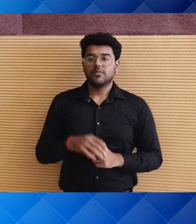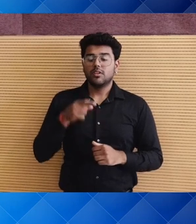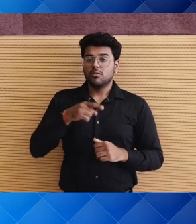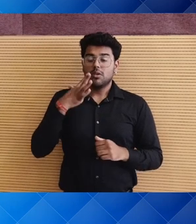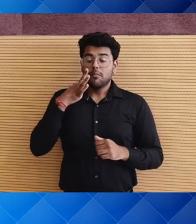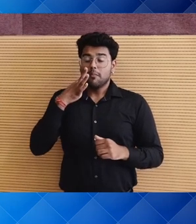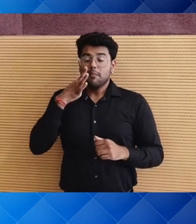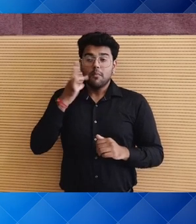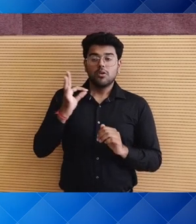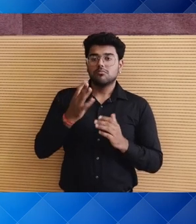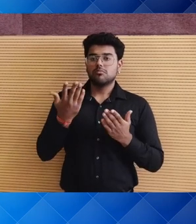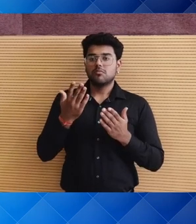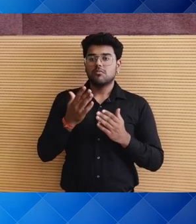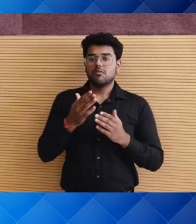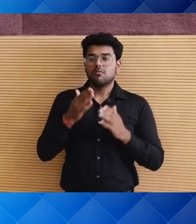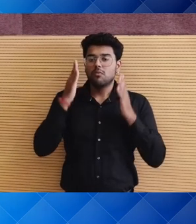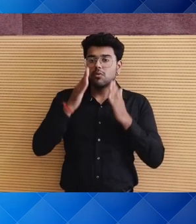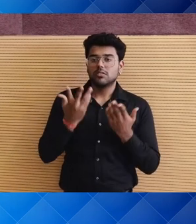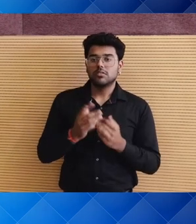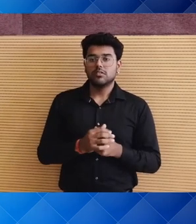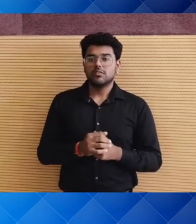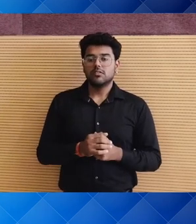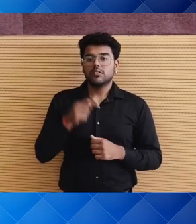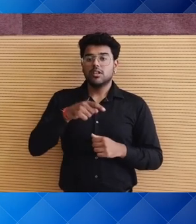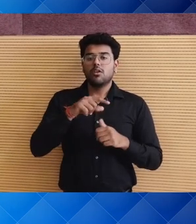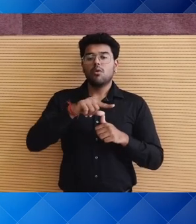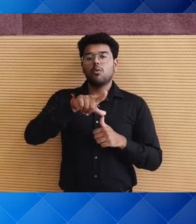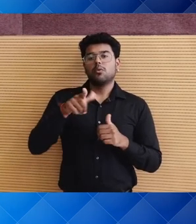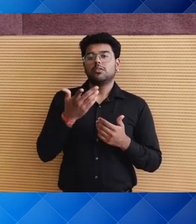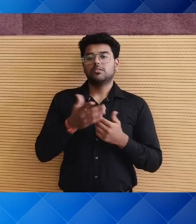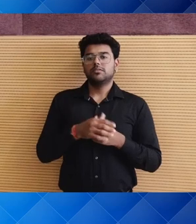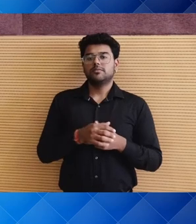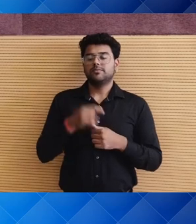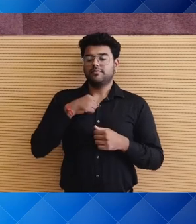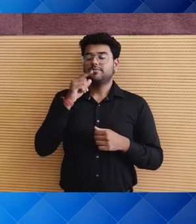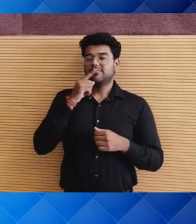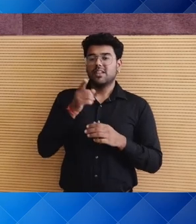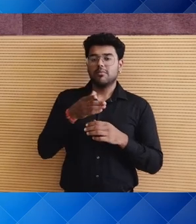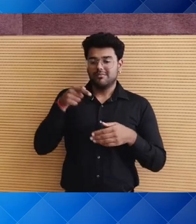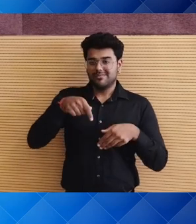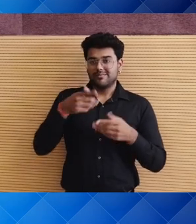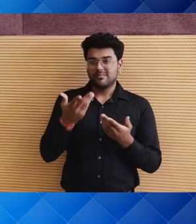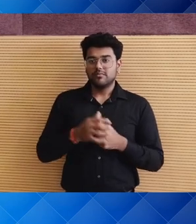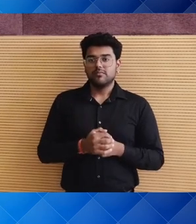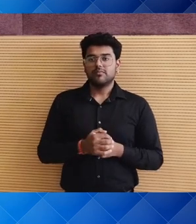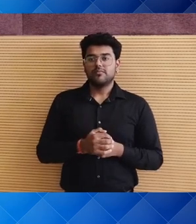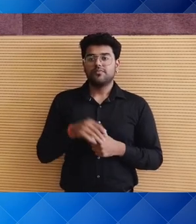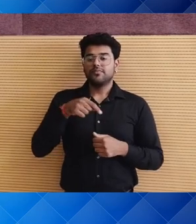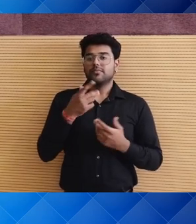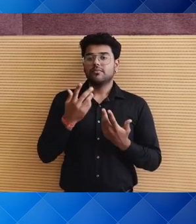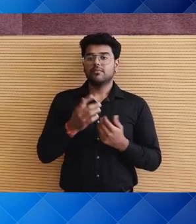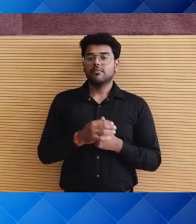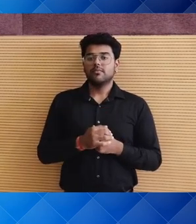विषय क्या रहेगा, प्रसंग क्या रहेगा, ये सारा विषय की, इसीलिए मैंने कह रहा हूं आज